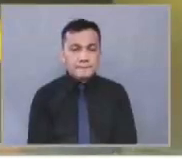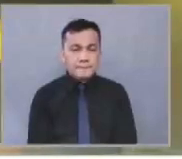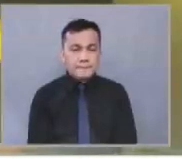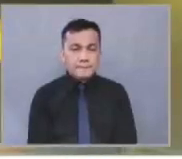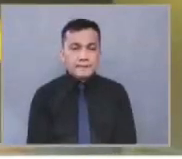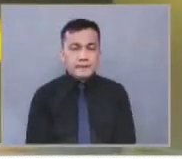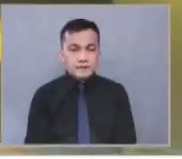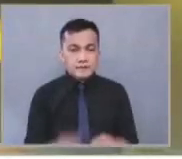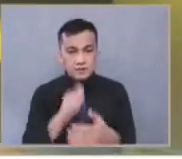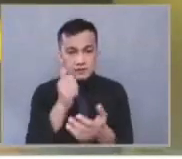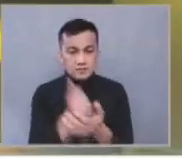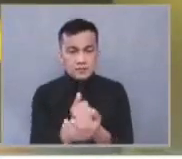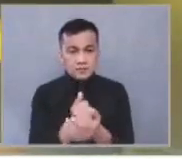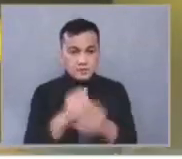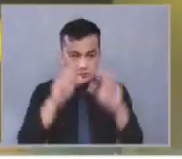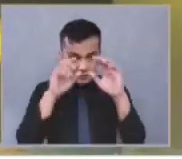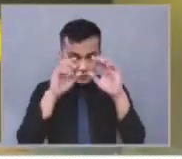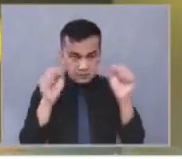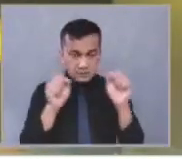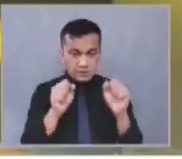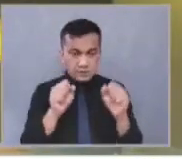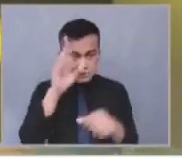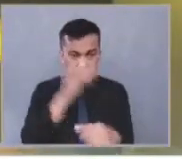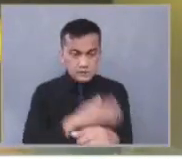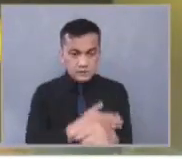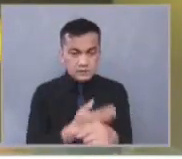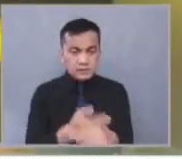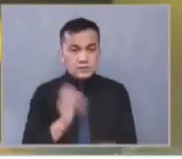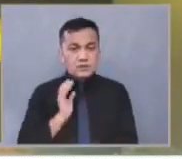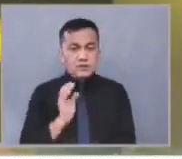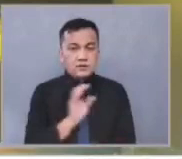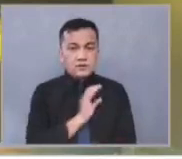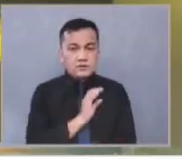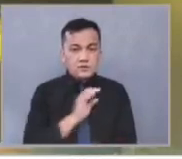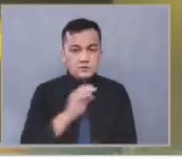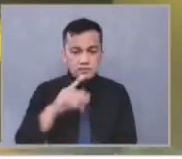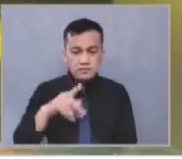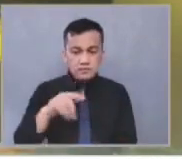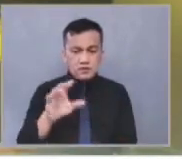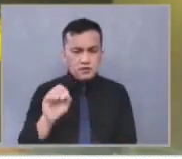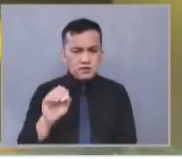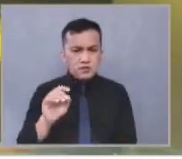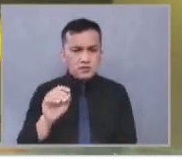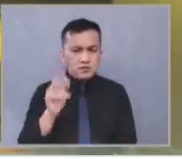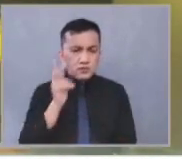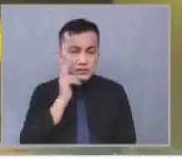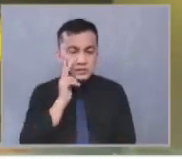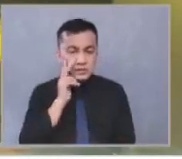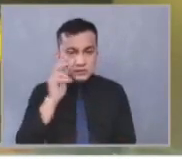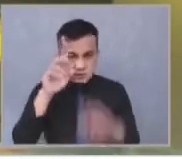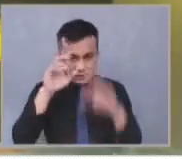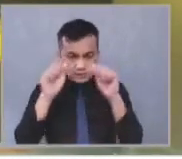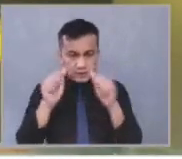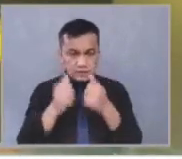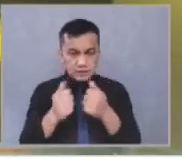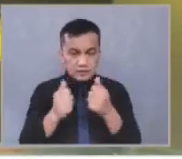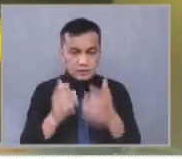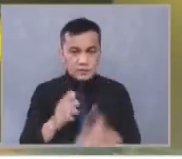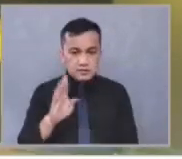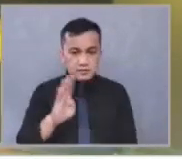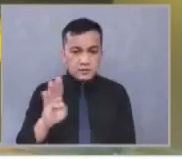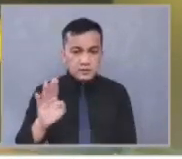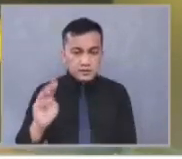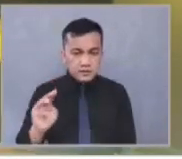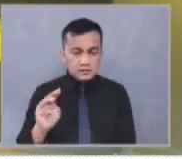Kinumpirma ni Presidential Son at Congressman Paulo Duterte na si Presidential Aspirant Bongbong Marcos